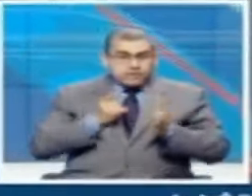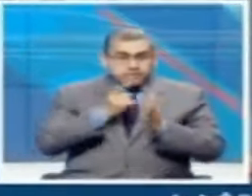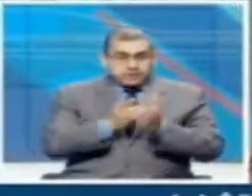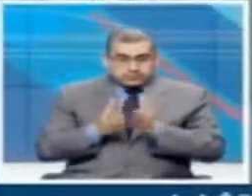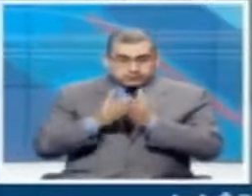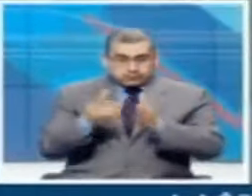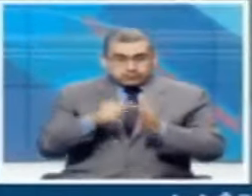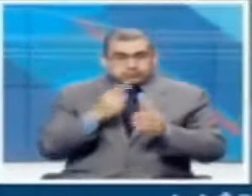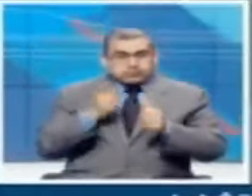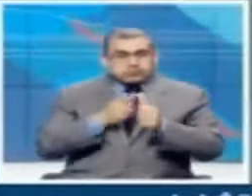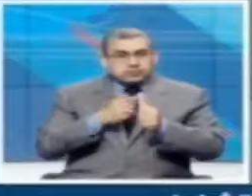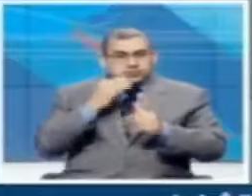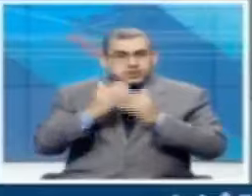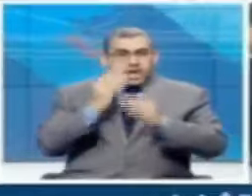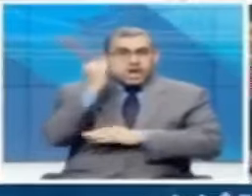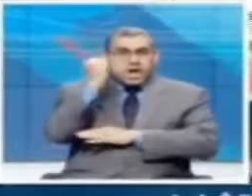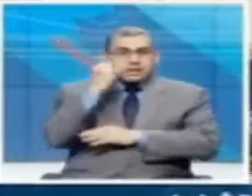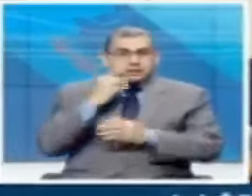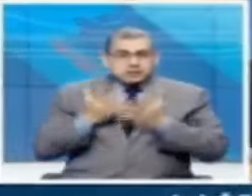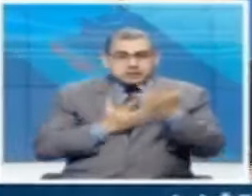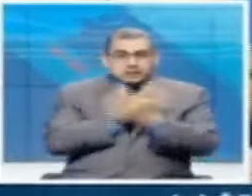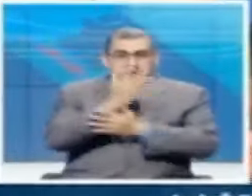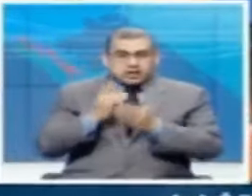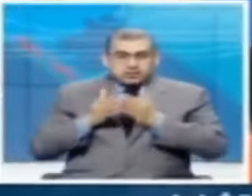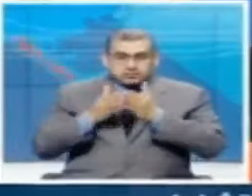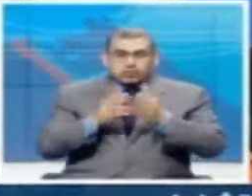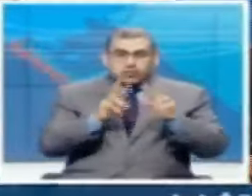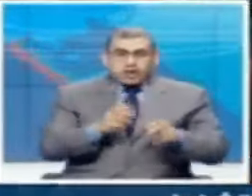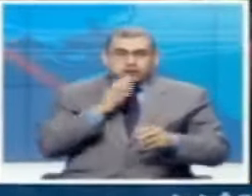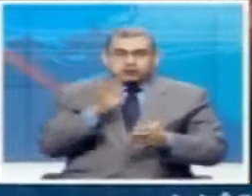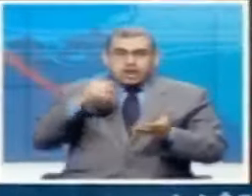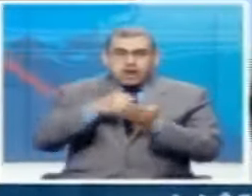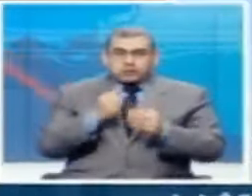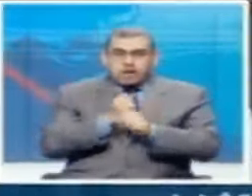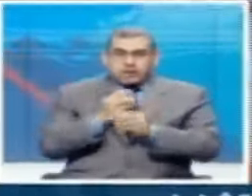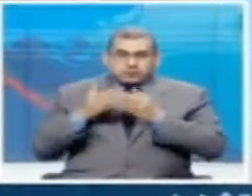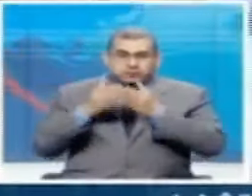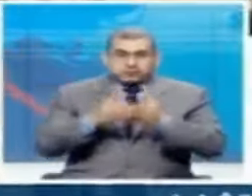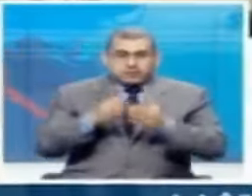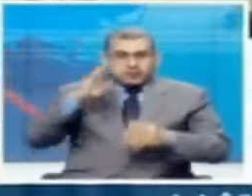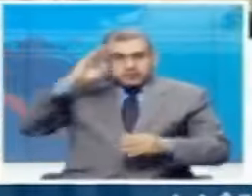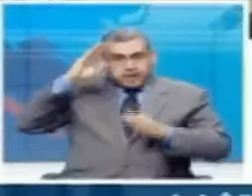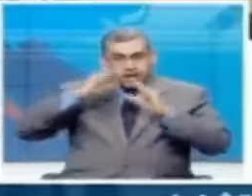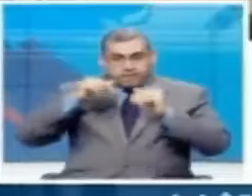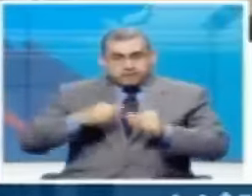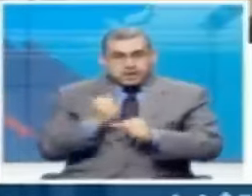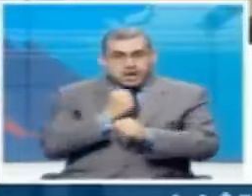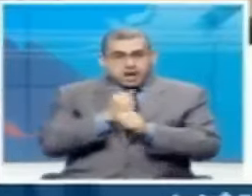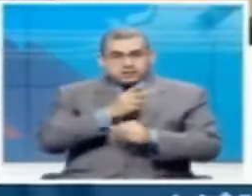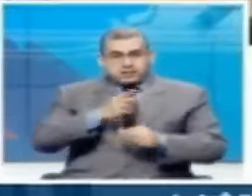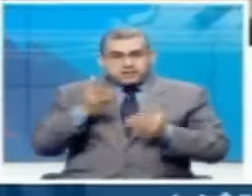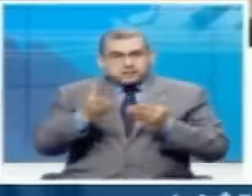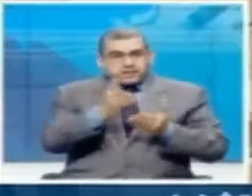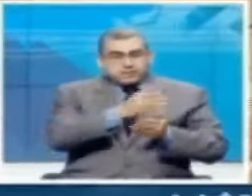تحتل مركزا رئيسيا لتجاره الترانزيت في الشرق الاوسط محطه تحيا مصر متعدده الاغراض